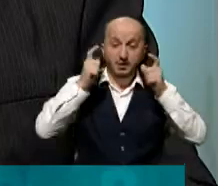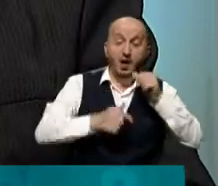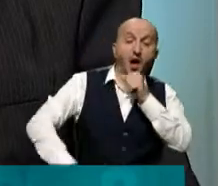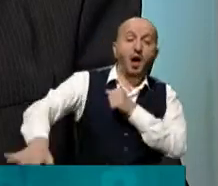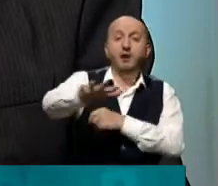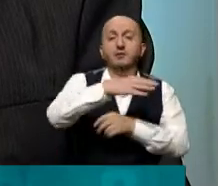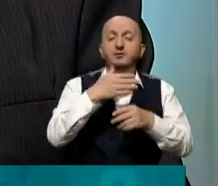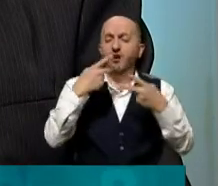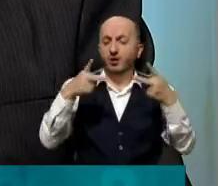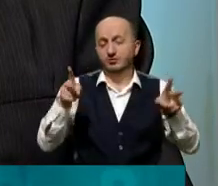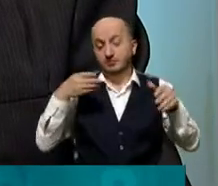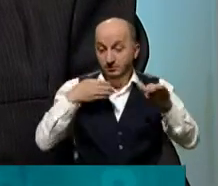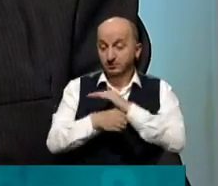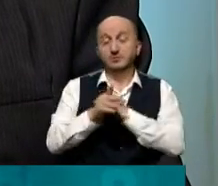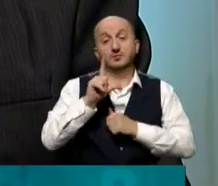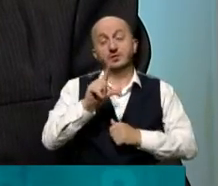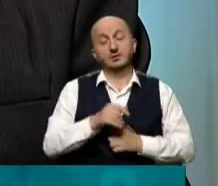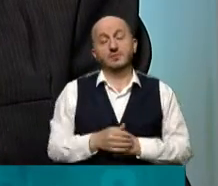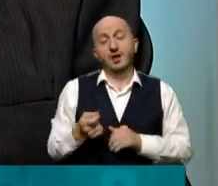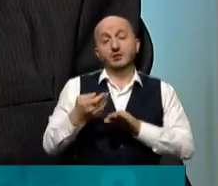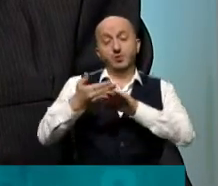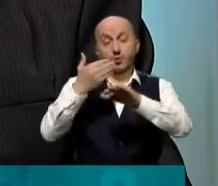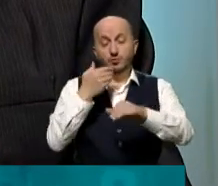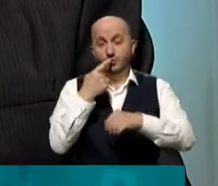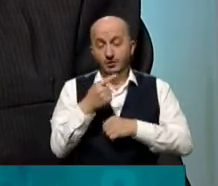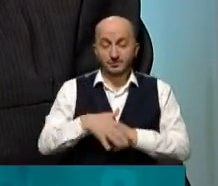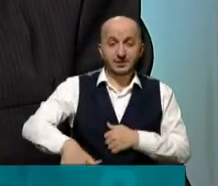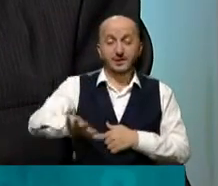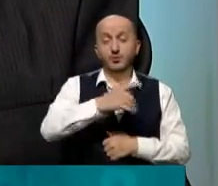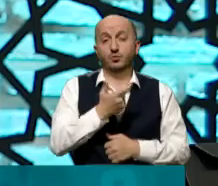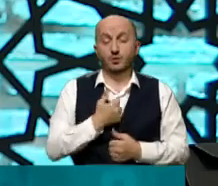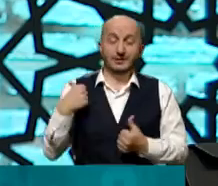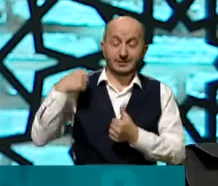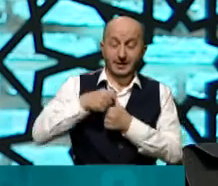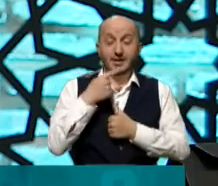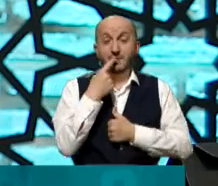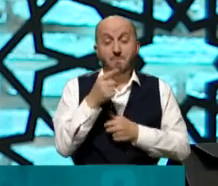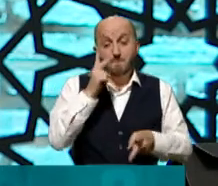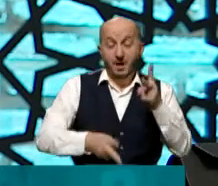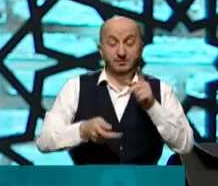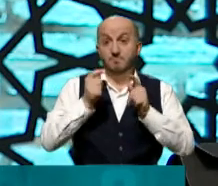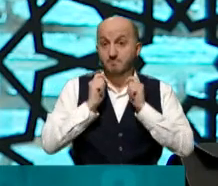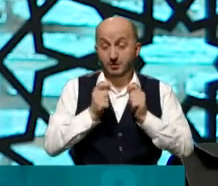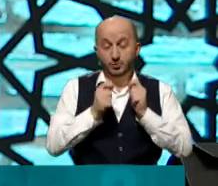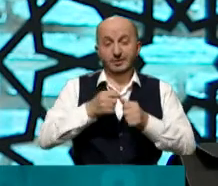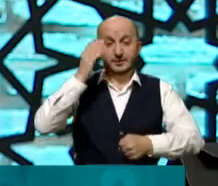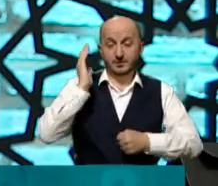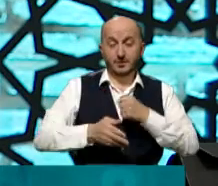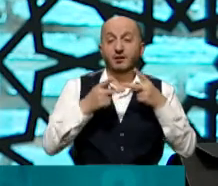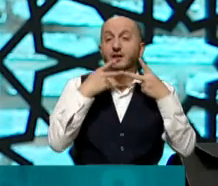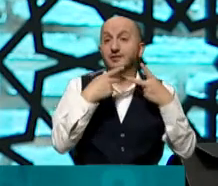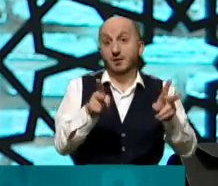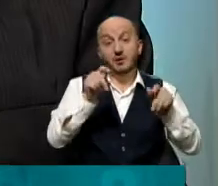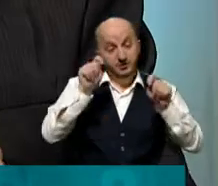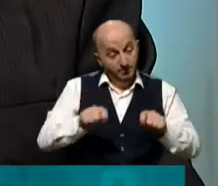olması lazım. Az önce söylediğim genel kuralı bir daha tekrar edersek, bazen zaruretler, yasakları da mubah